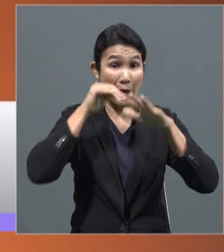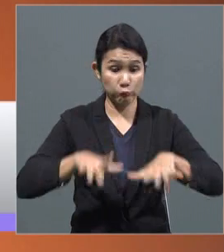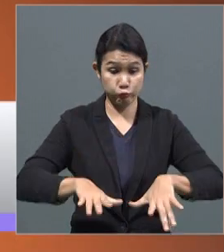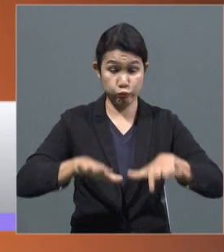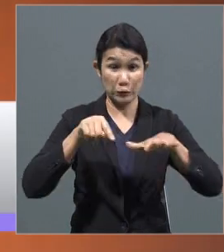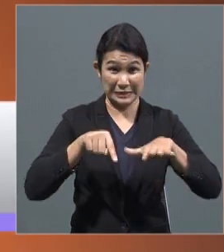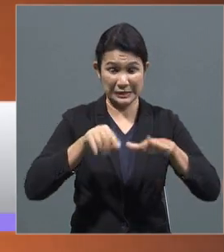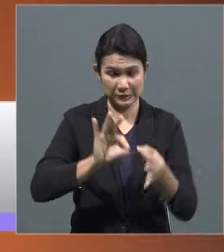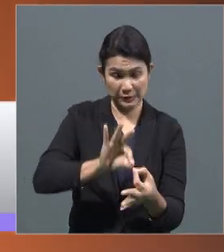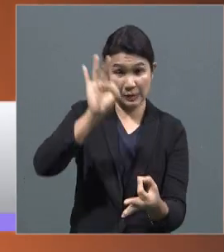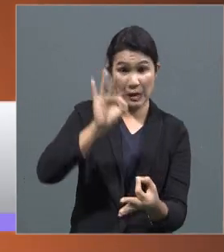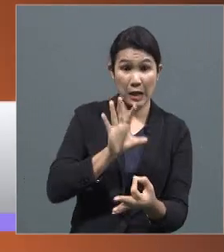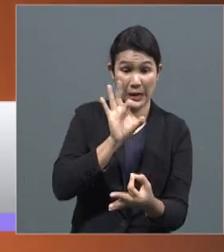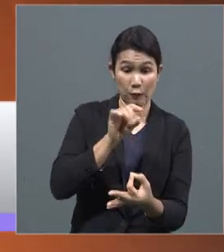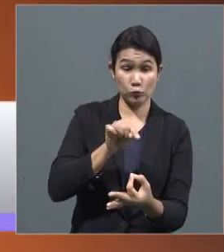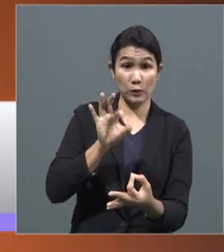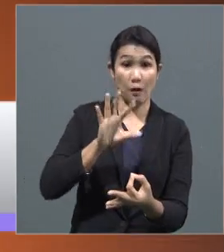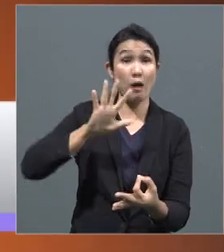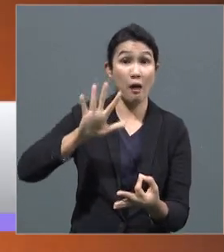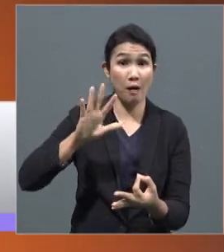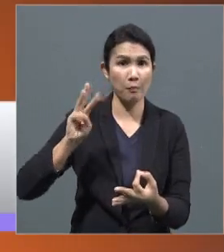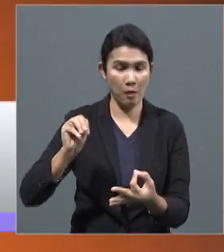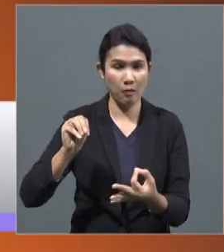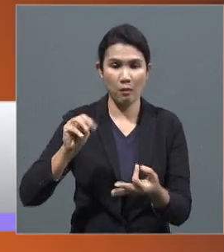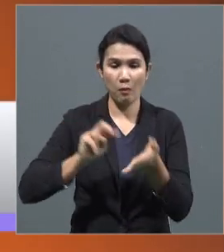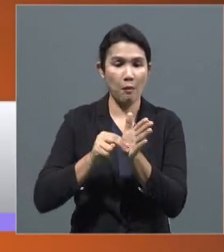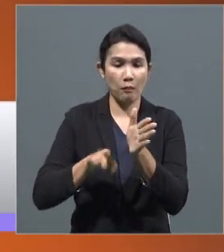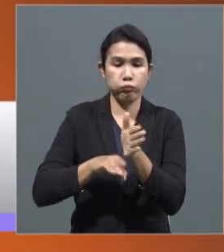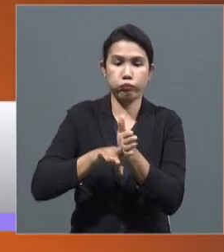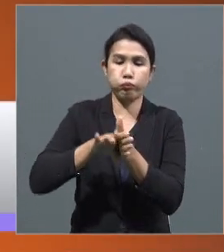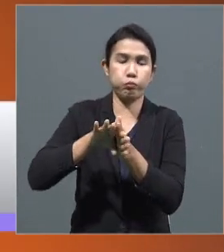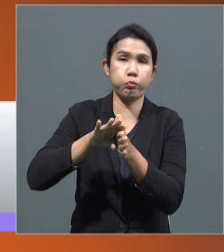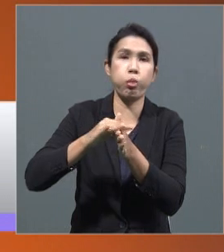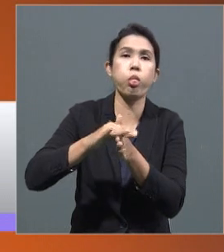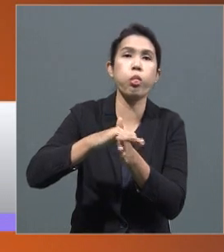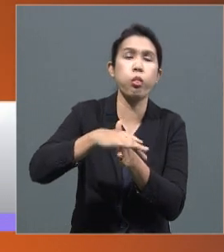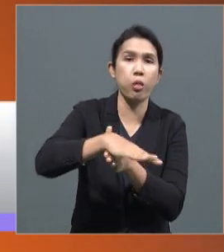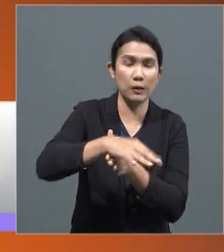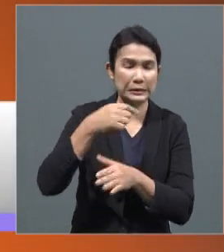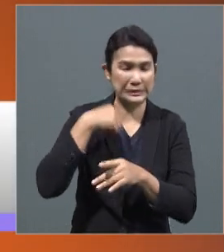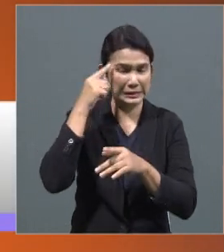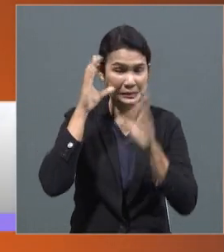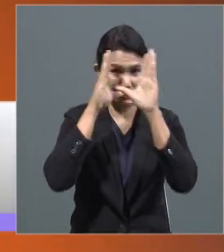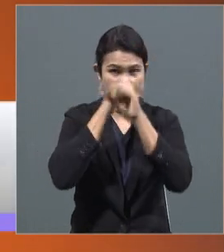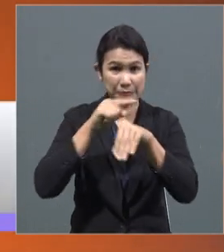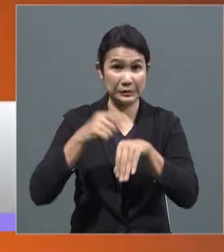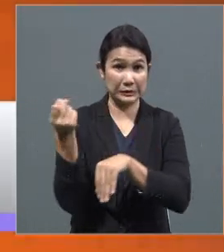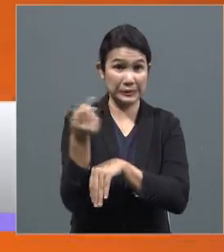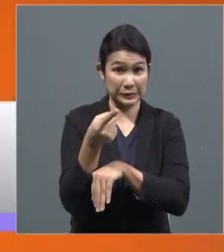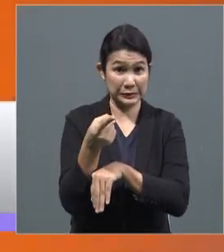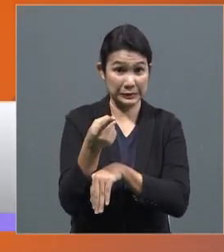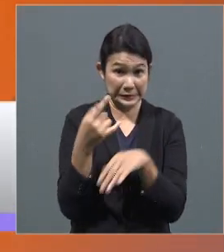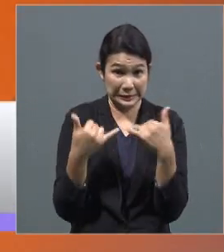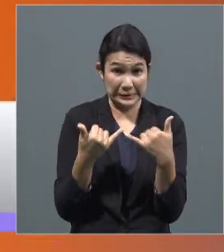ที่ 9.95 เมตรครับซึ่งล้นตลิ่งเรียบร้อยแล้วก็คาดว่าในเวลาประมาณตีหนึ่งมวลน้ำที่ต